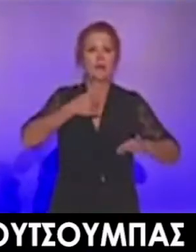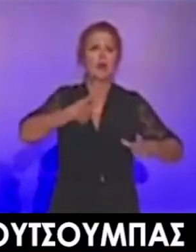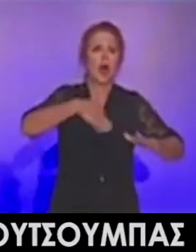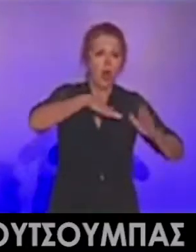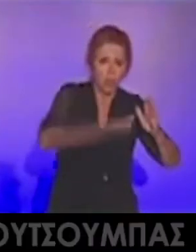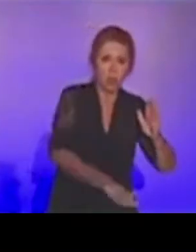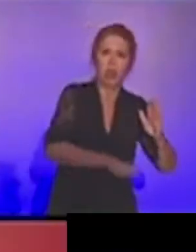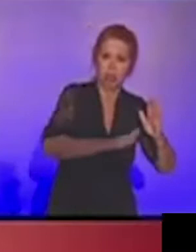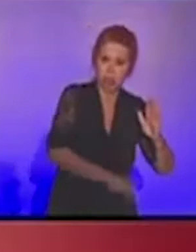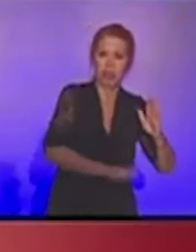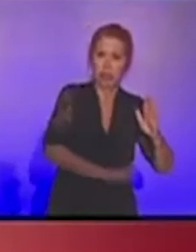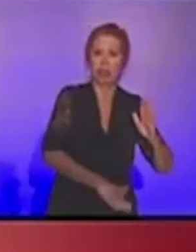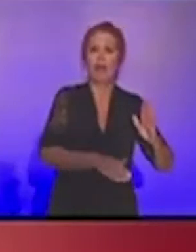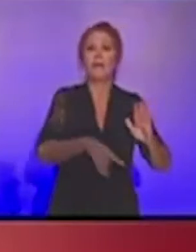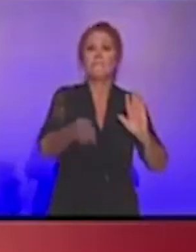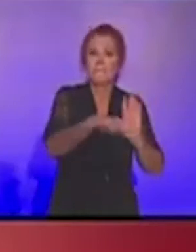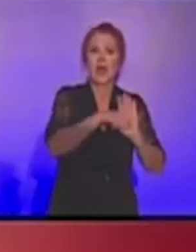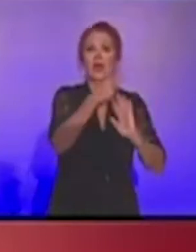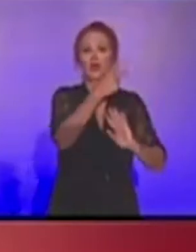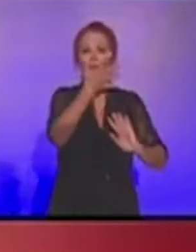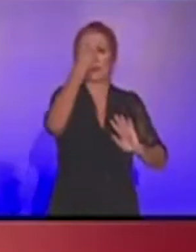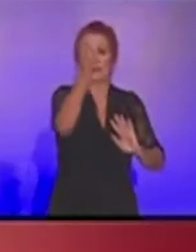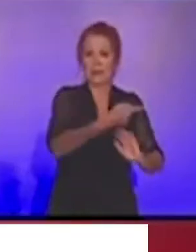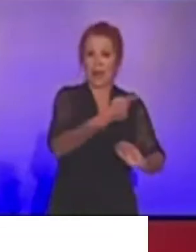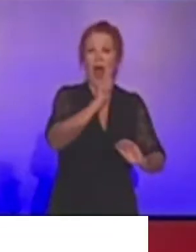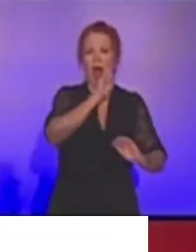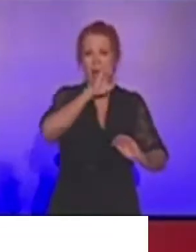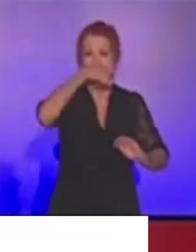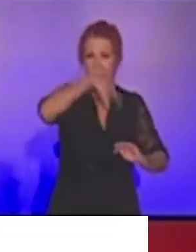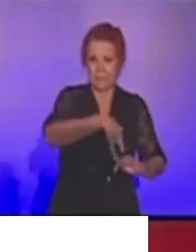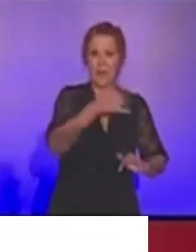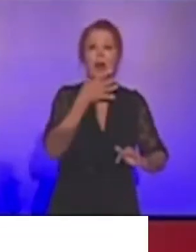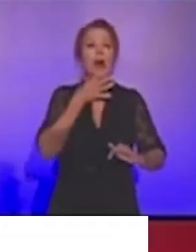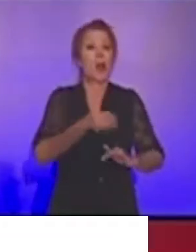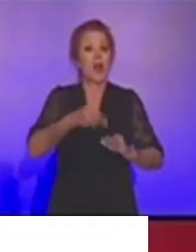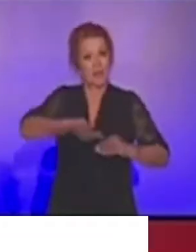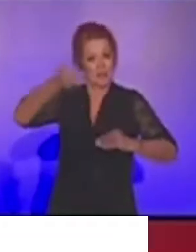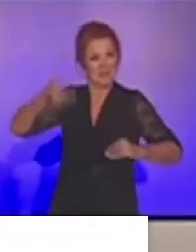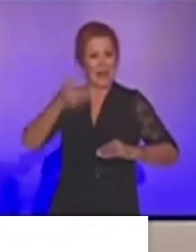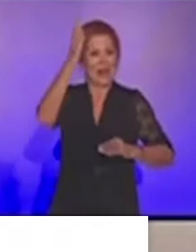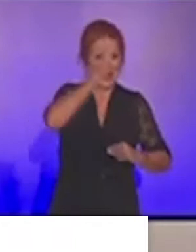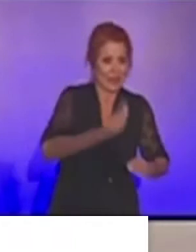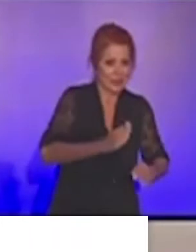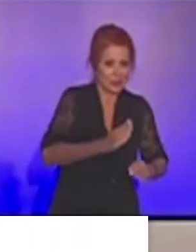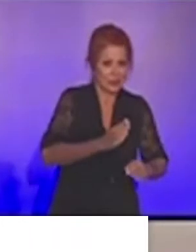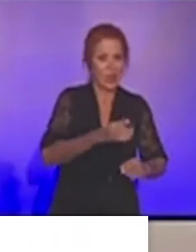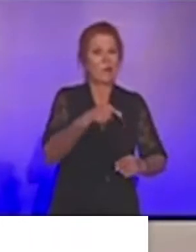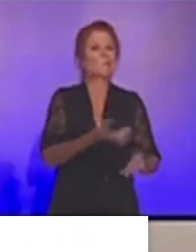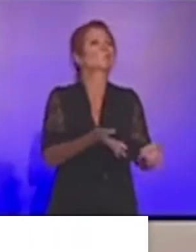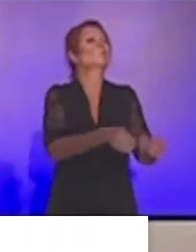χαμηλότερα, από ένα μείον 25% του ΑΕΠ, λόγω της προηγούμενης κρίσης βέβαια, όσο και